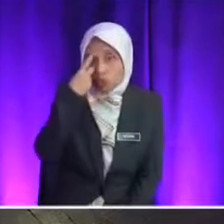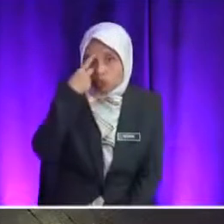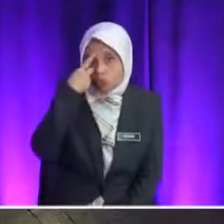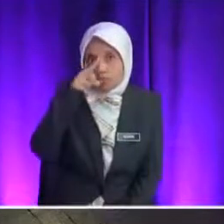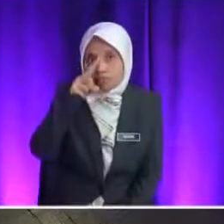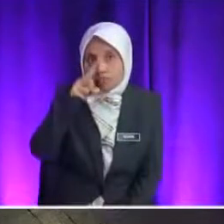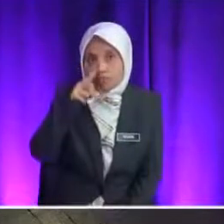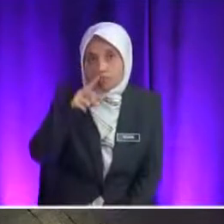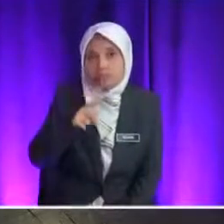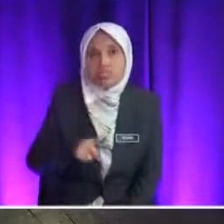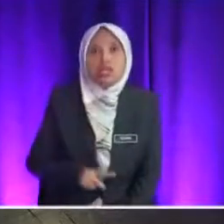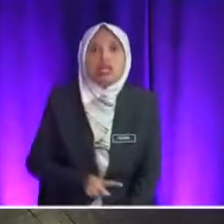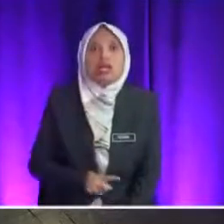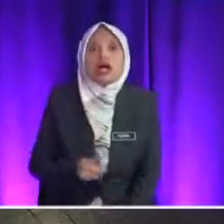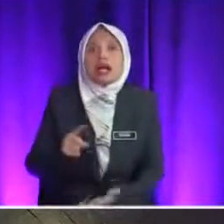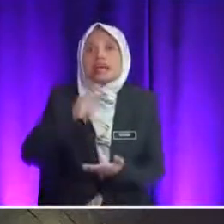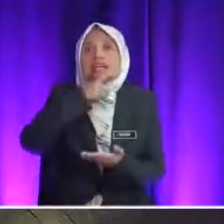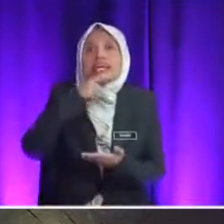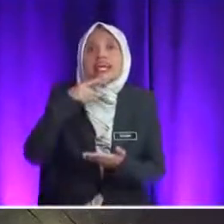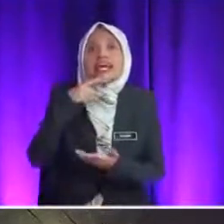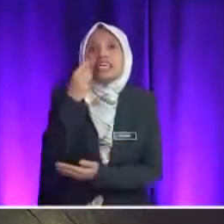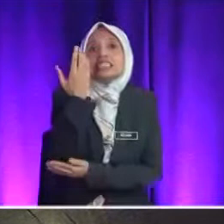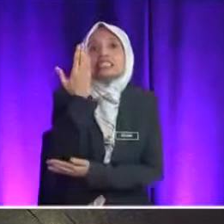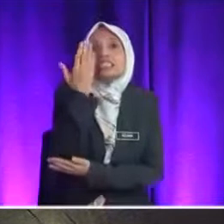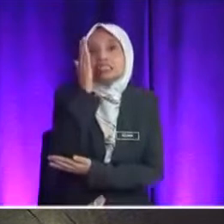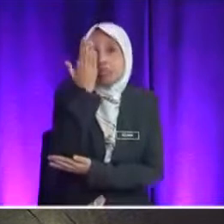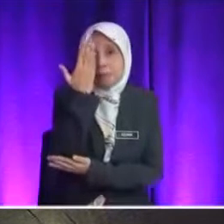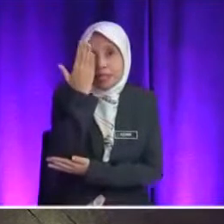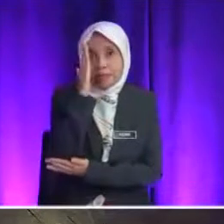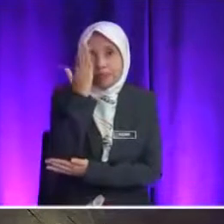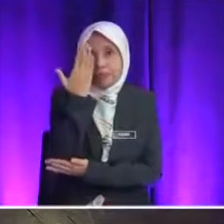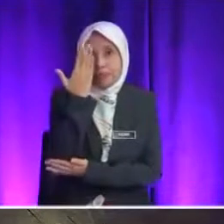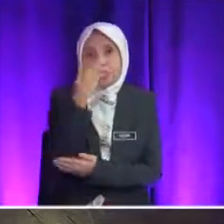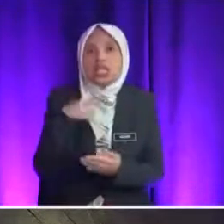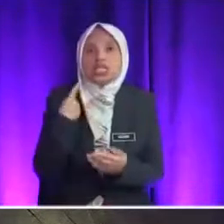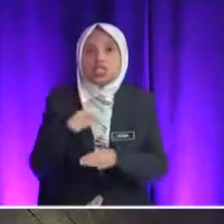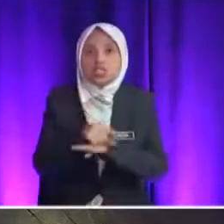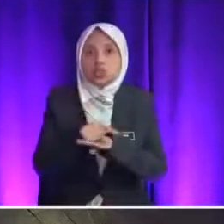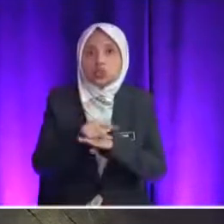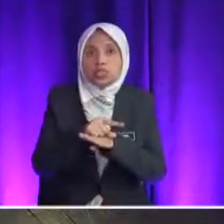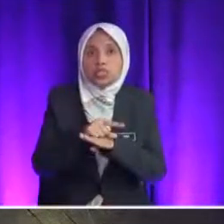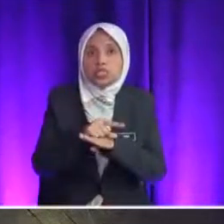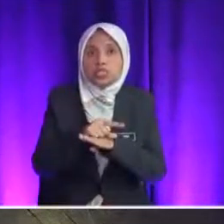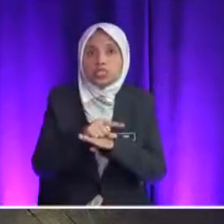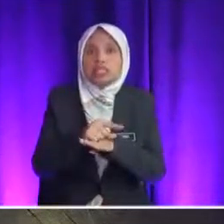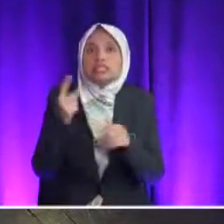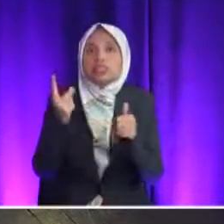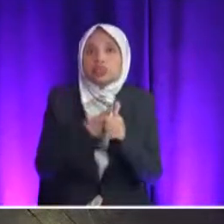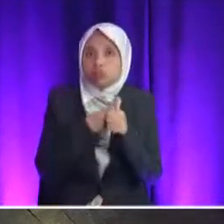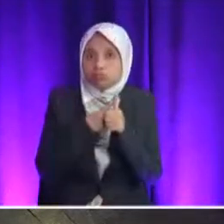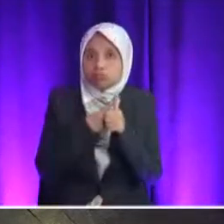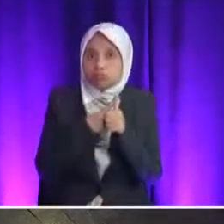org mencuci cermin Oke cermin kita guna dual datanya itu